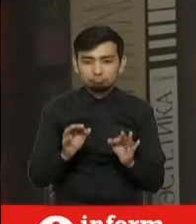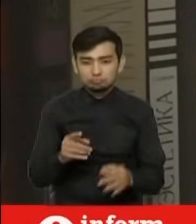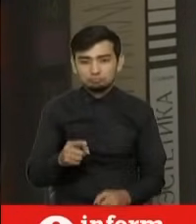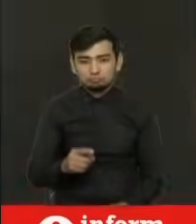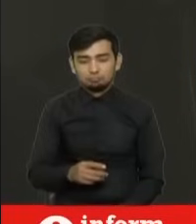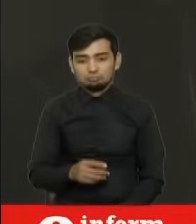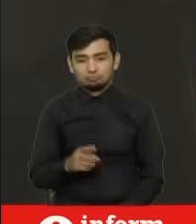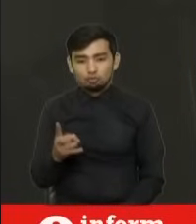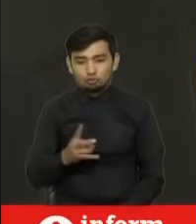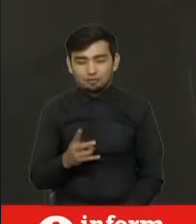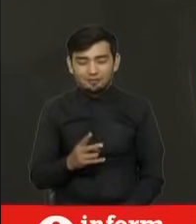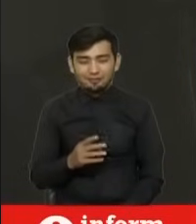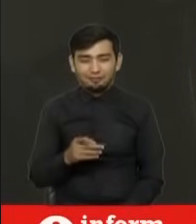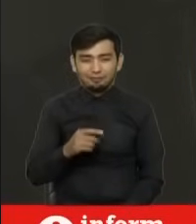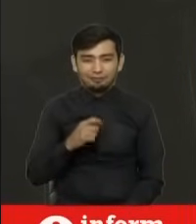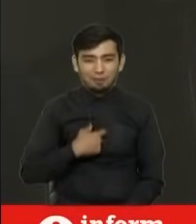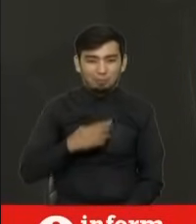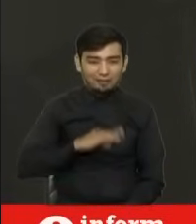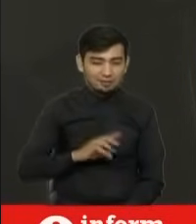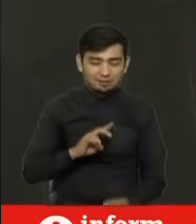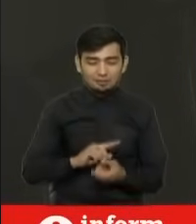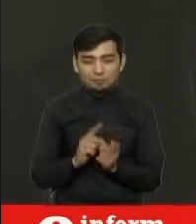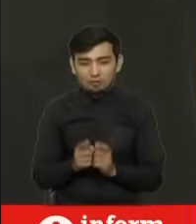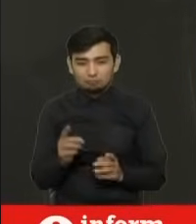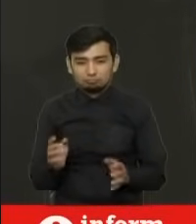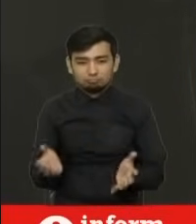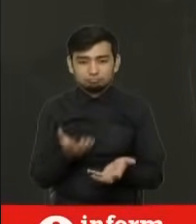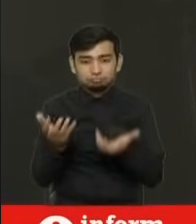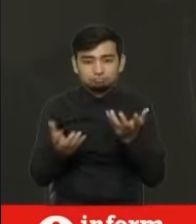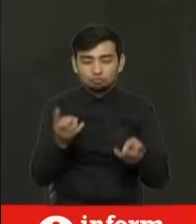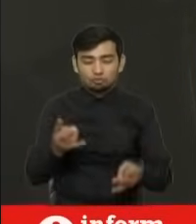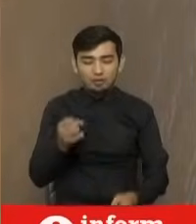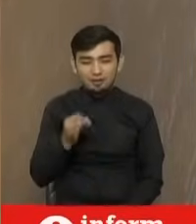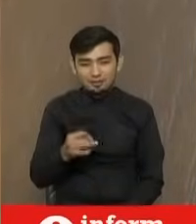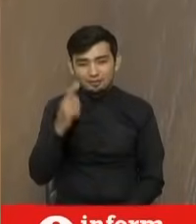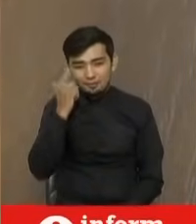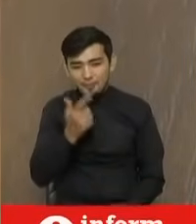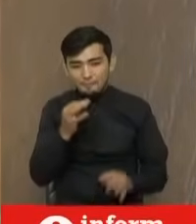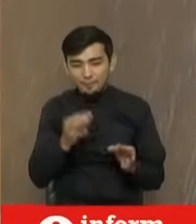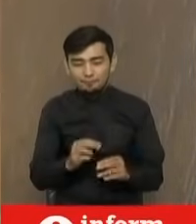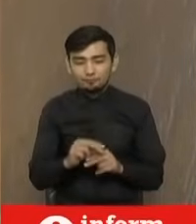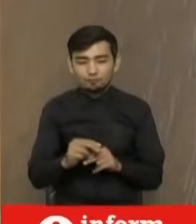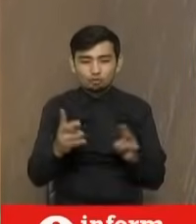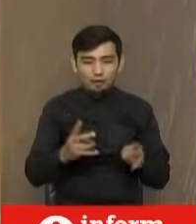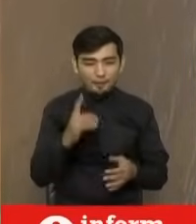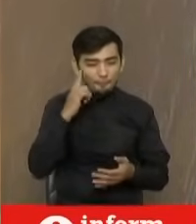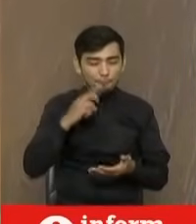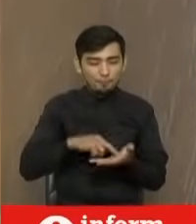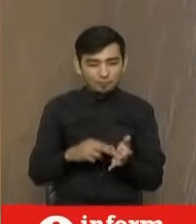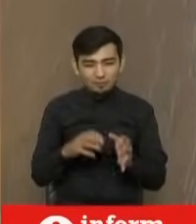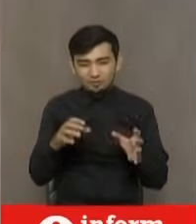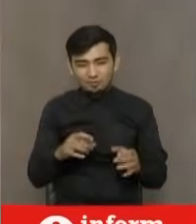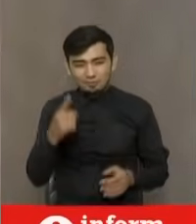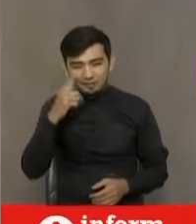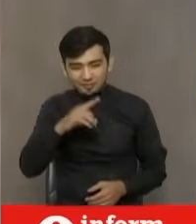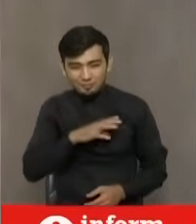самооценки психолог считает что стоит контролировать соцсети ребнка Но лишь обсудив с ним грани допустимого правила создания экспертной группы по